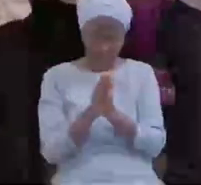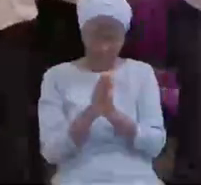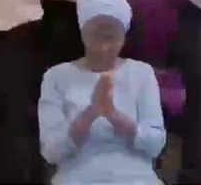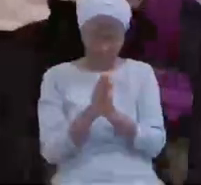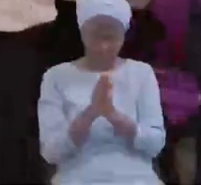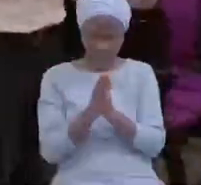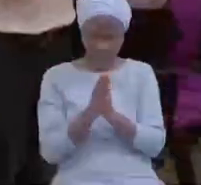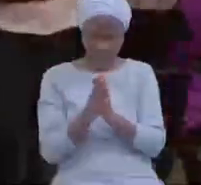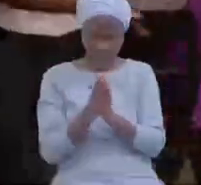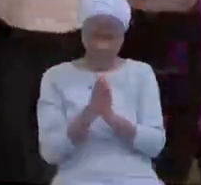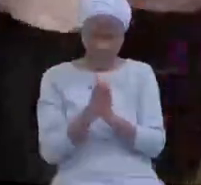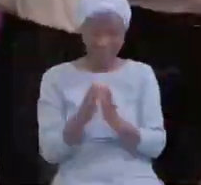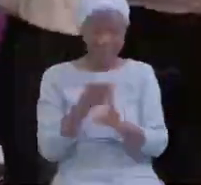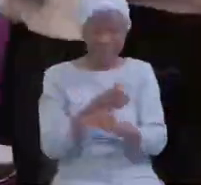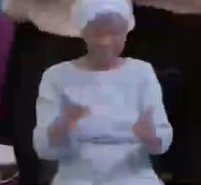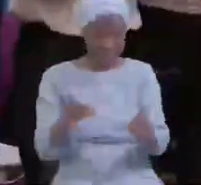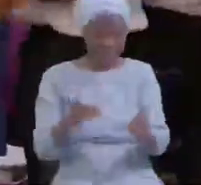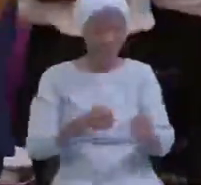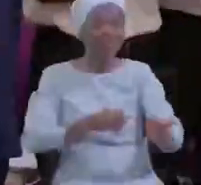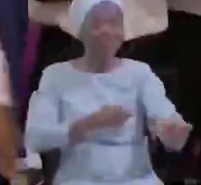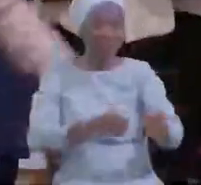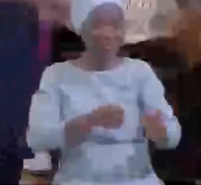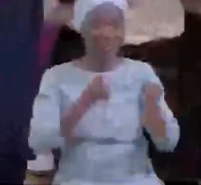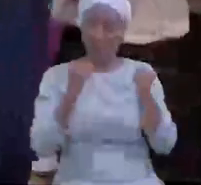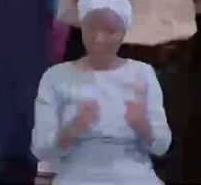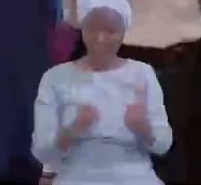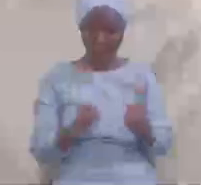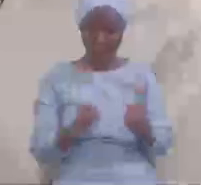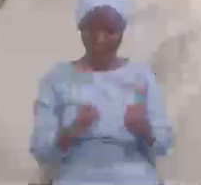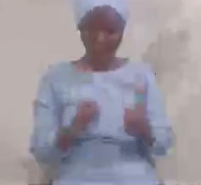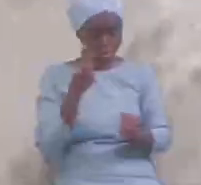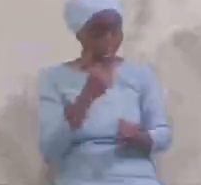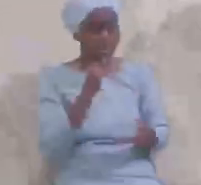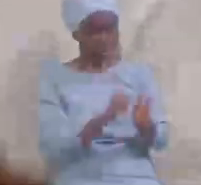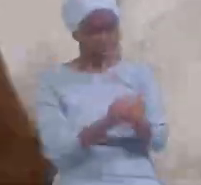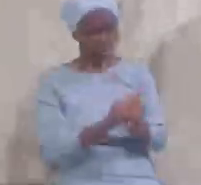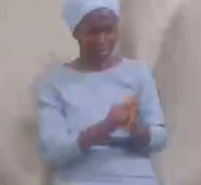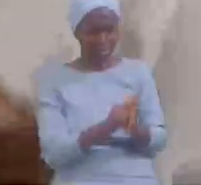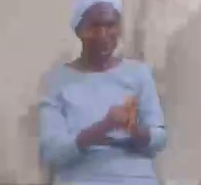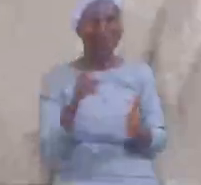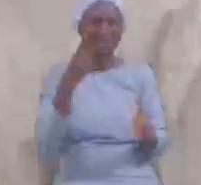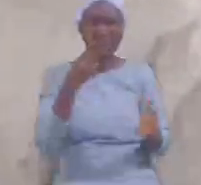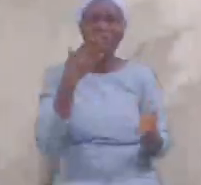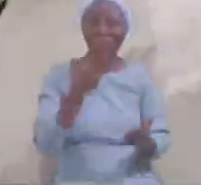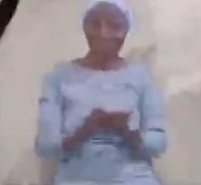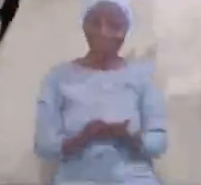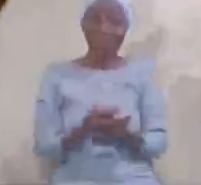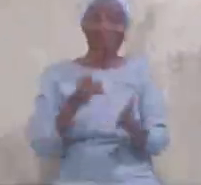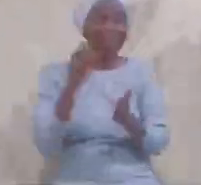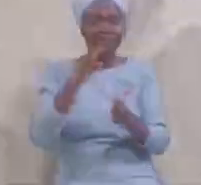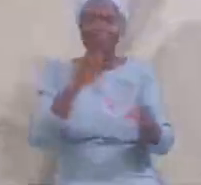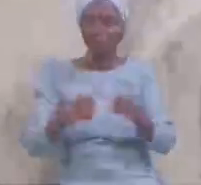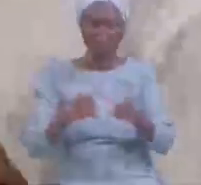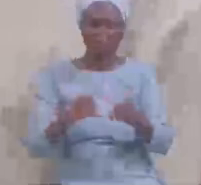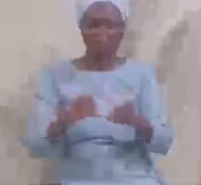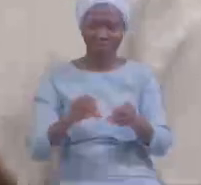Je vois la délivrance et la domination. Voyez-vous cela? Vous voyez bien. Ce sera